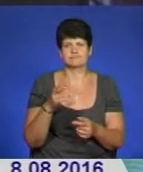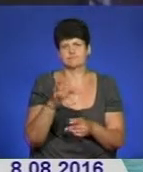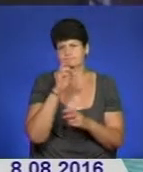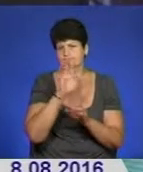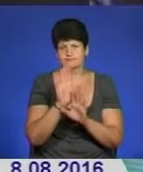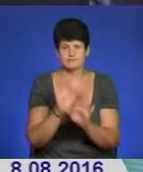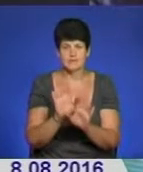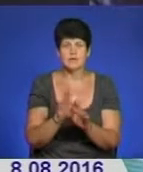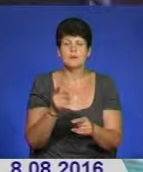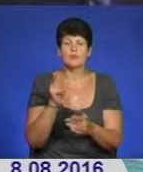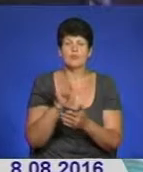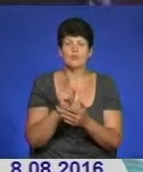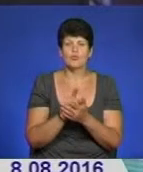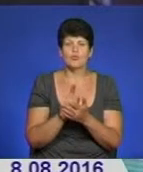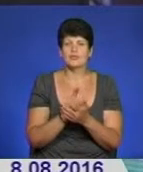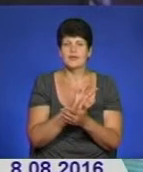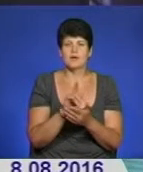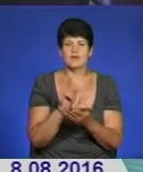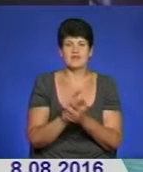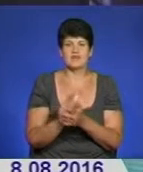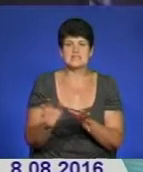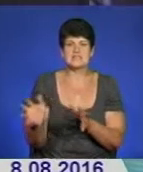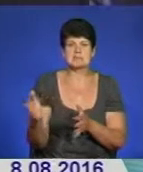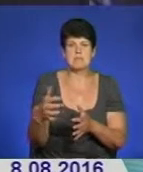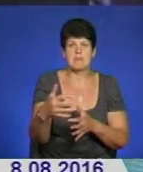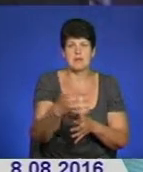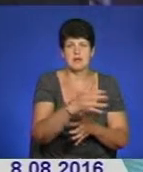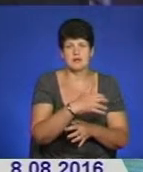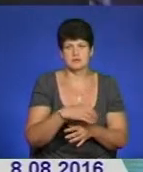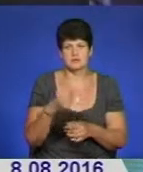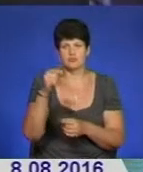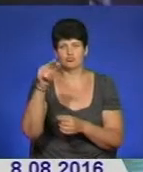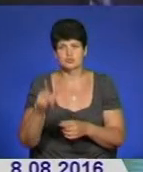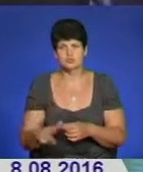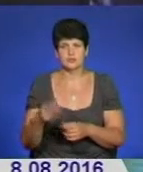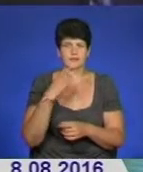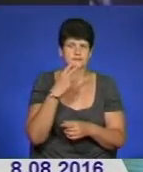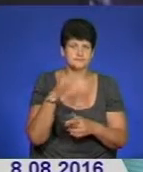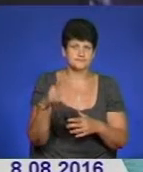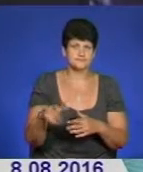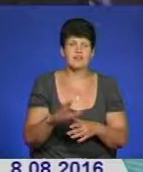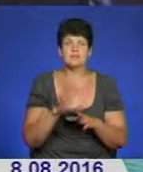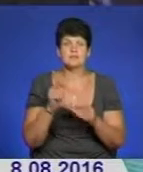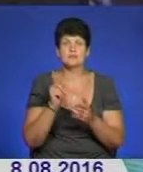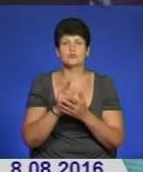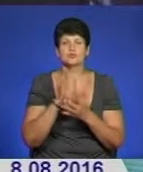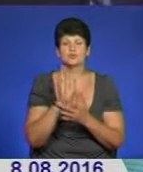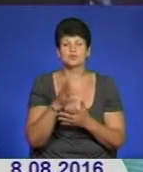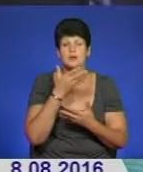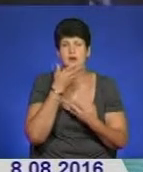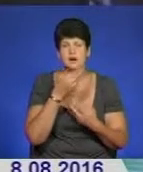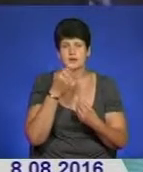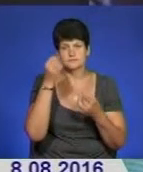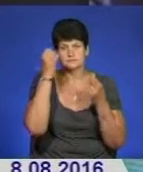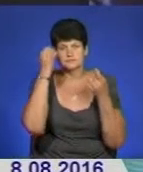повинні ескаватором згрібати бутилки і бачки, що все-таки це все може бути гарно, цивілізовано, принести хороші